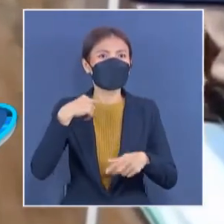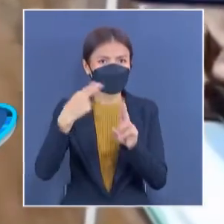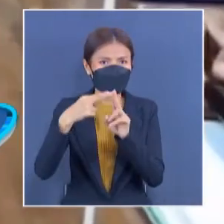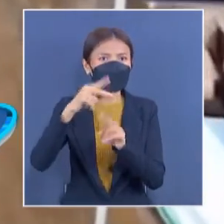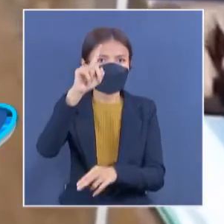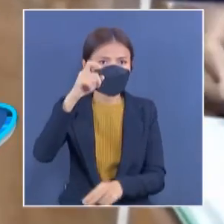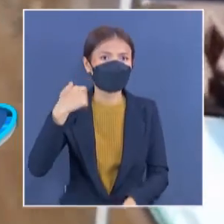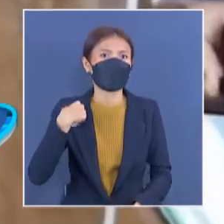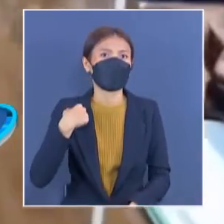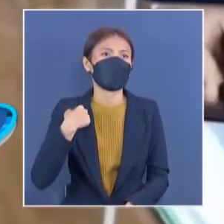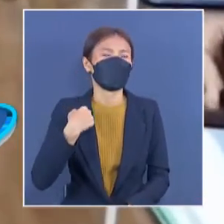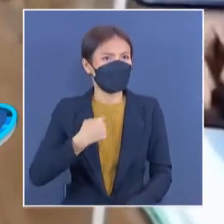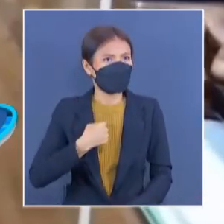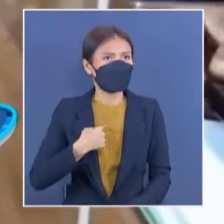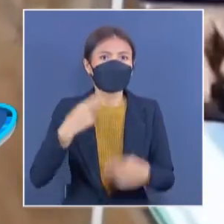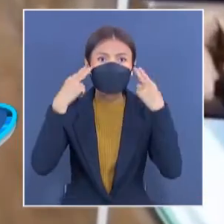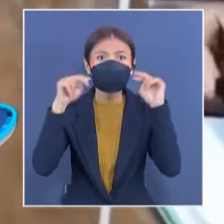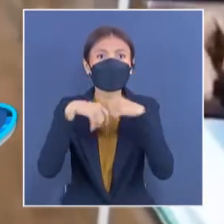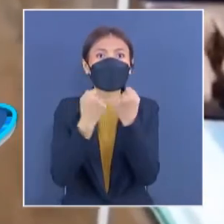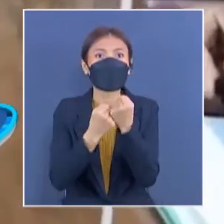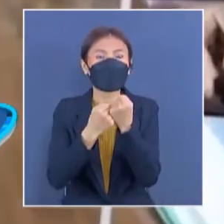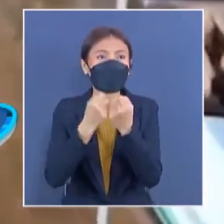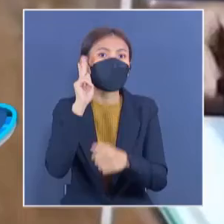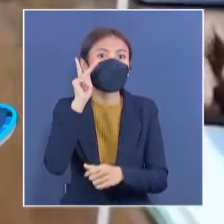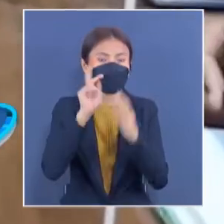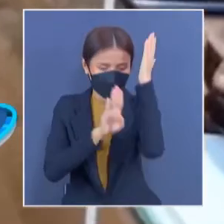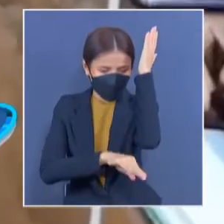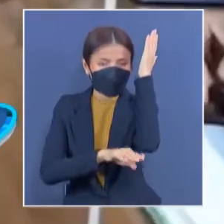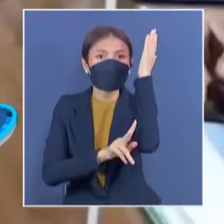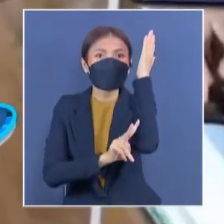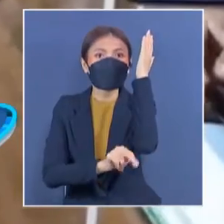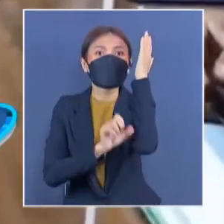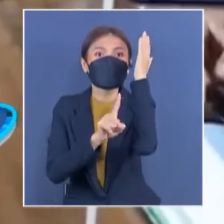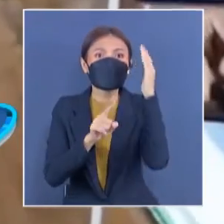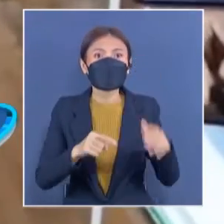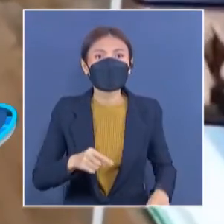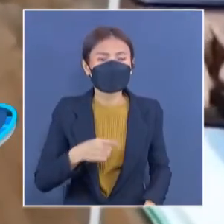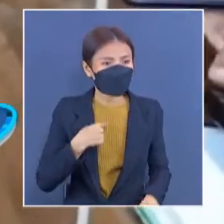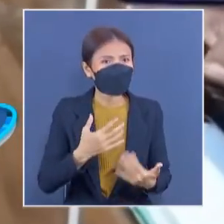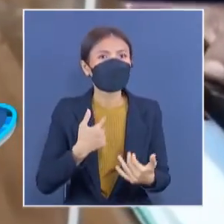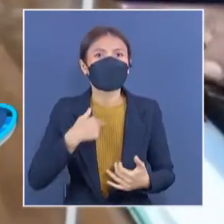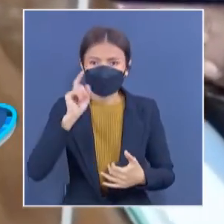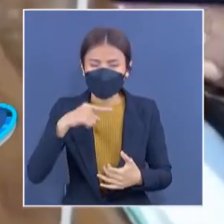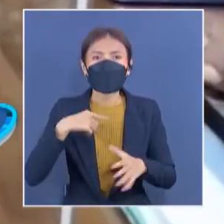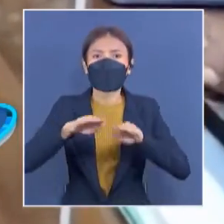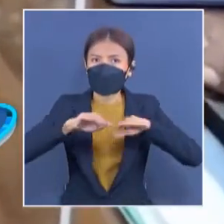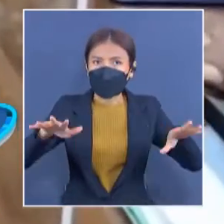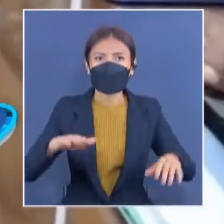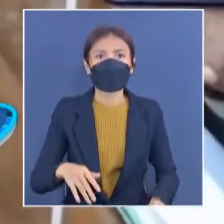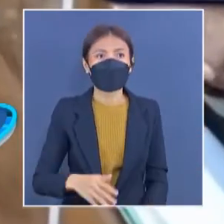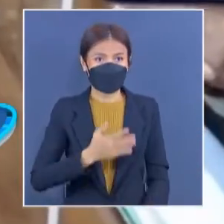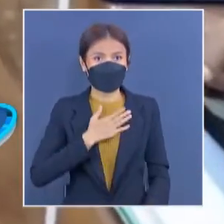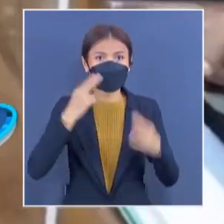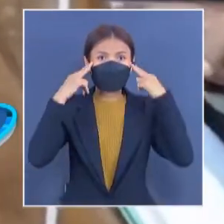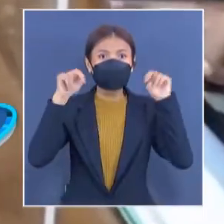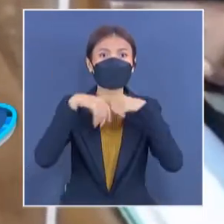นนครศรีธรรมราชเขาก็เลยต้องออกมาดำเนินการเพื่อให้ข้อเท็จจริงมันปรากฏ นายยุทธนาบอกว่าต้องการเรียก